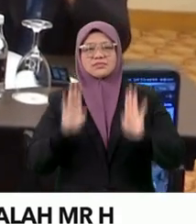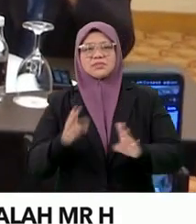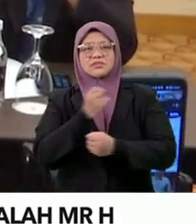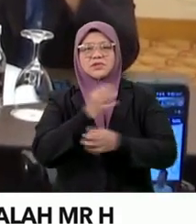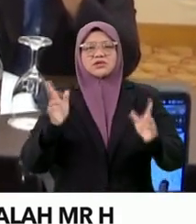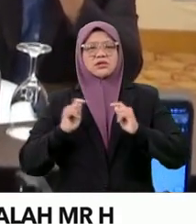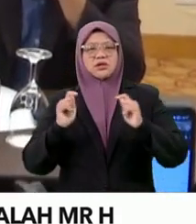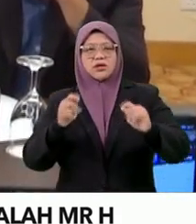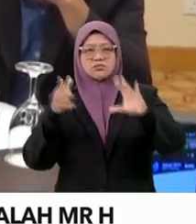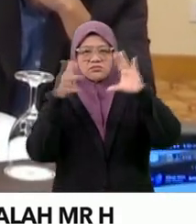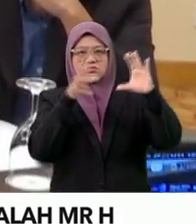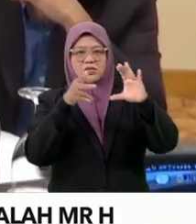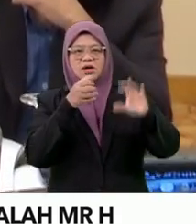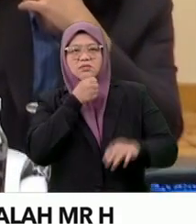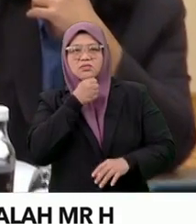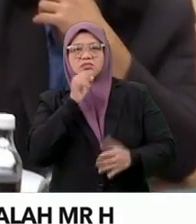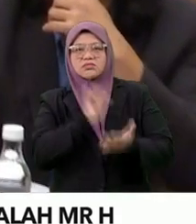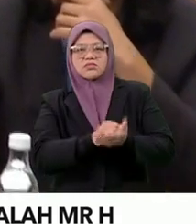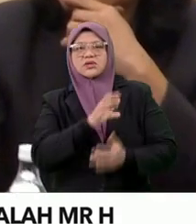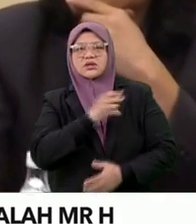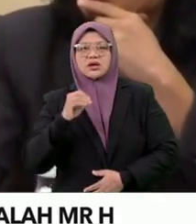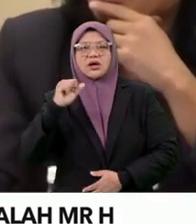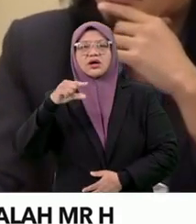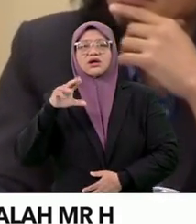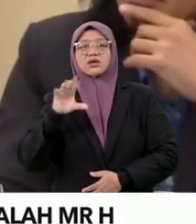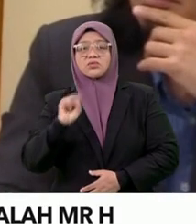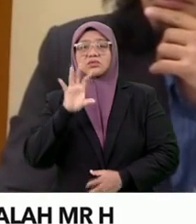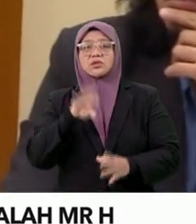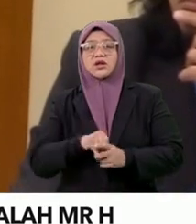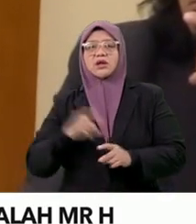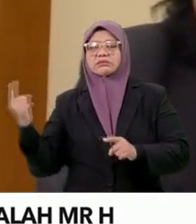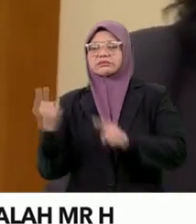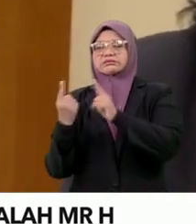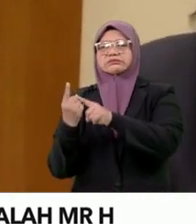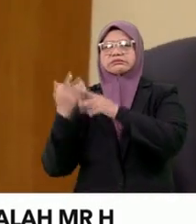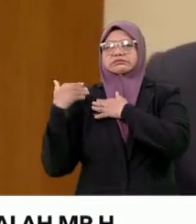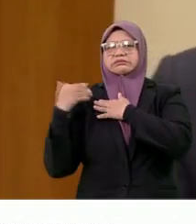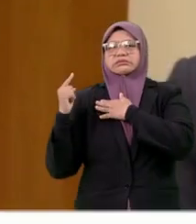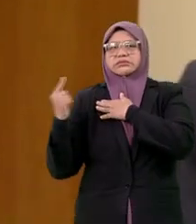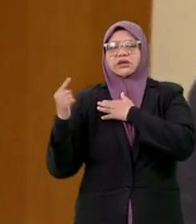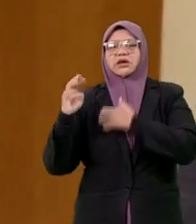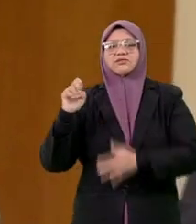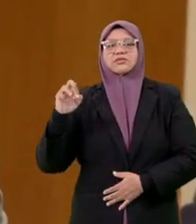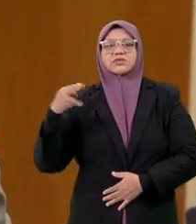tindakannya merakam perbualan bersama Mohamad Agus didalangi seorang individu dikenali sebagai Mr HH